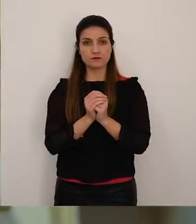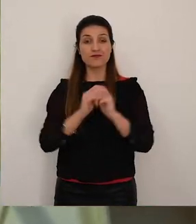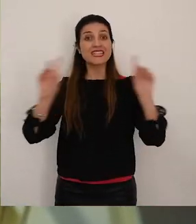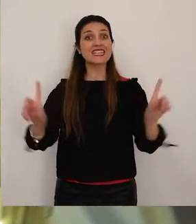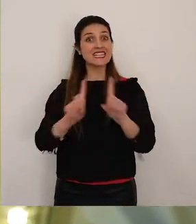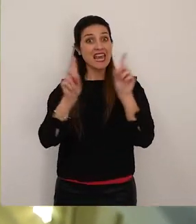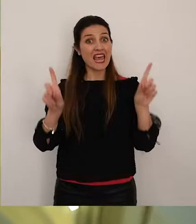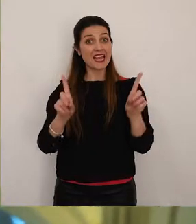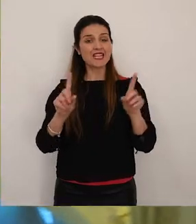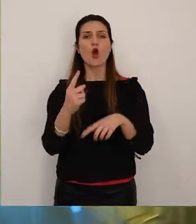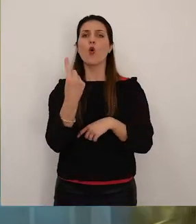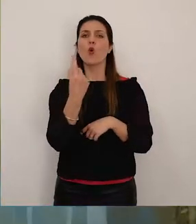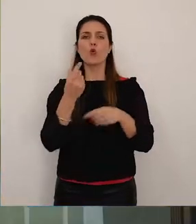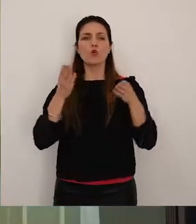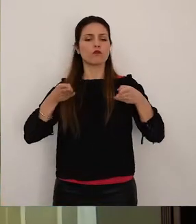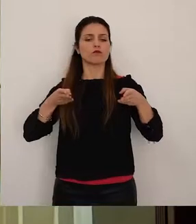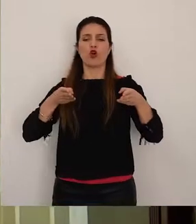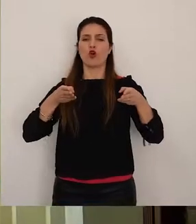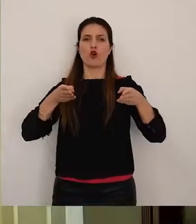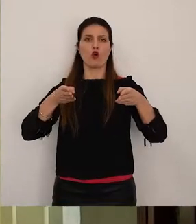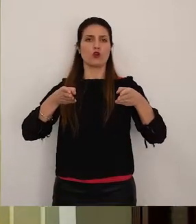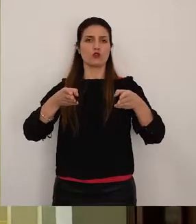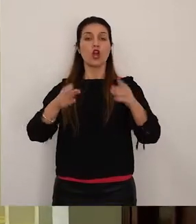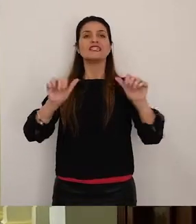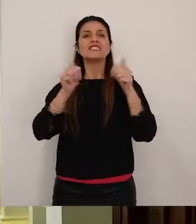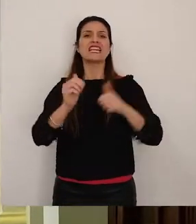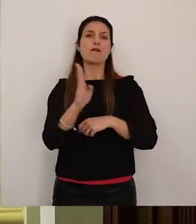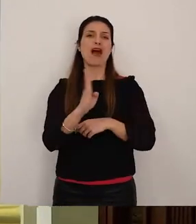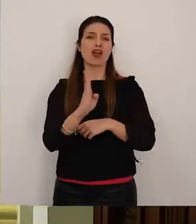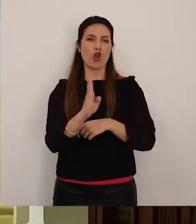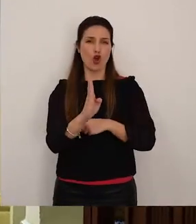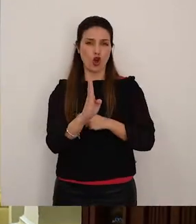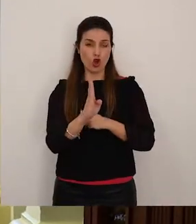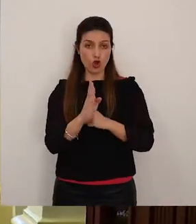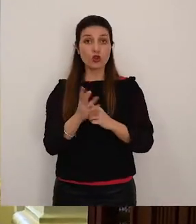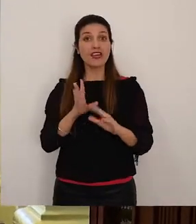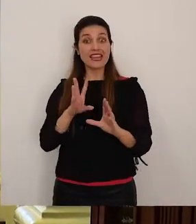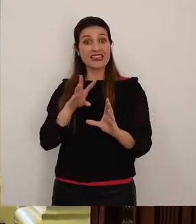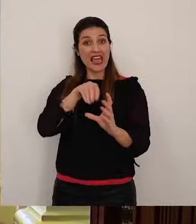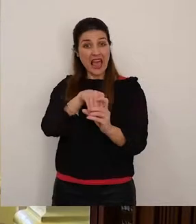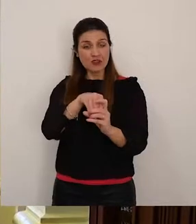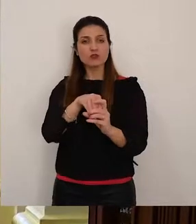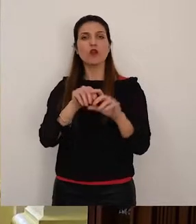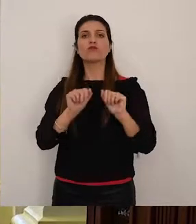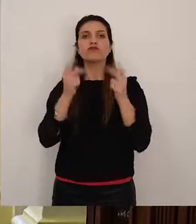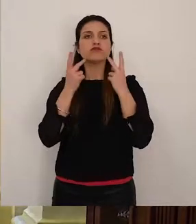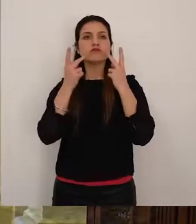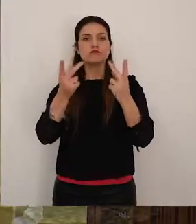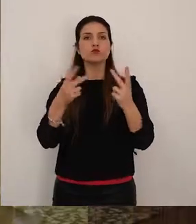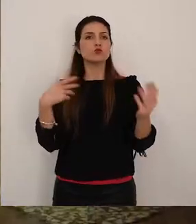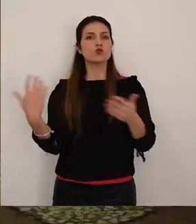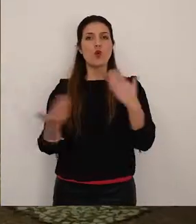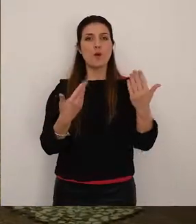La chiesa è ad unica navata centrale, in sobrio stile barocco. Una volta all'interno, si può subito ammirare il